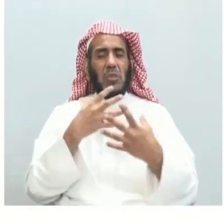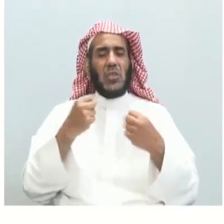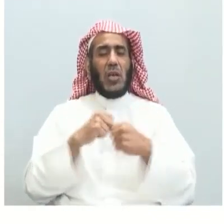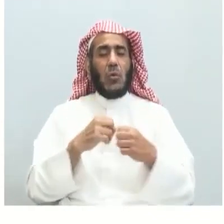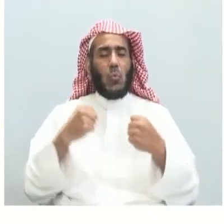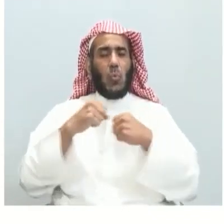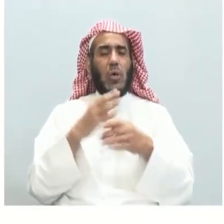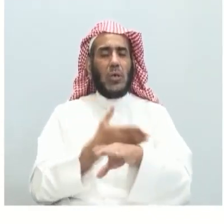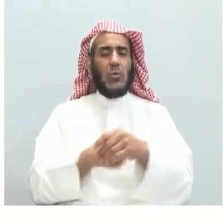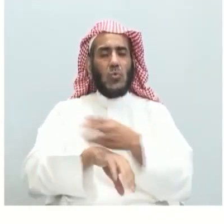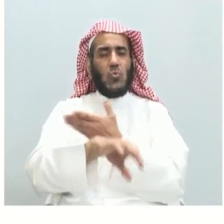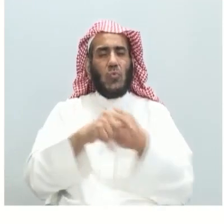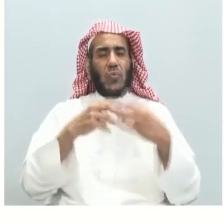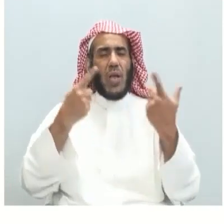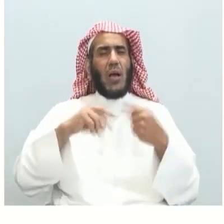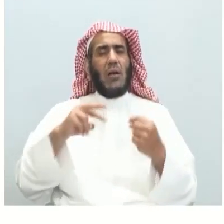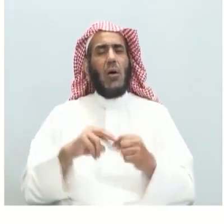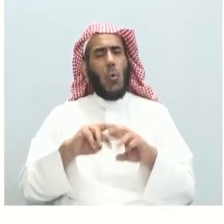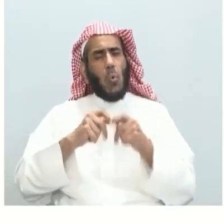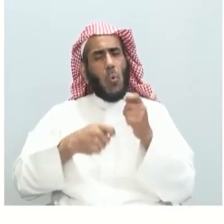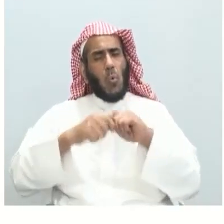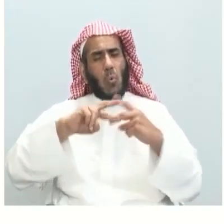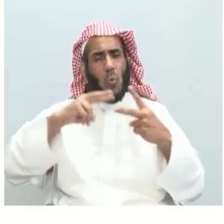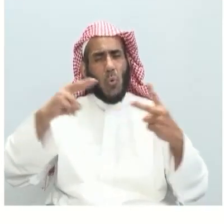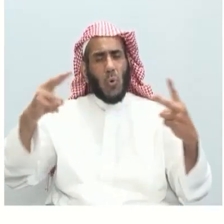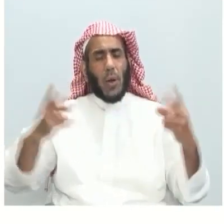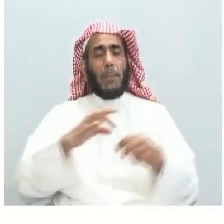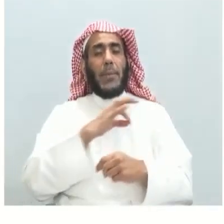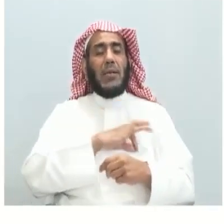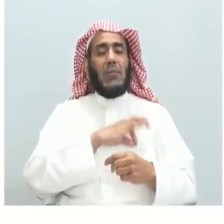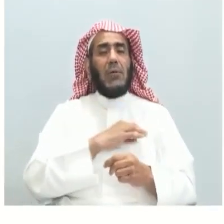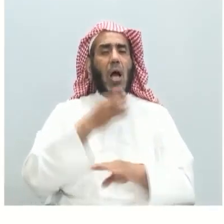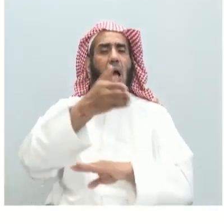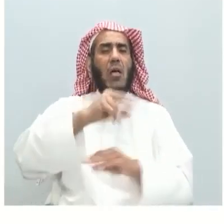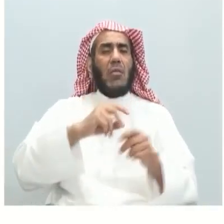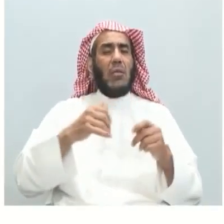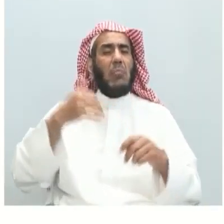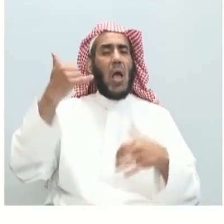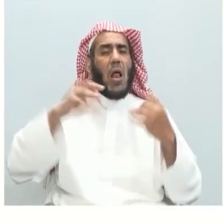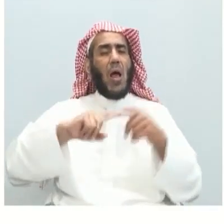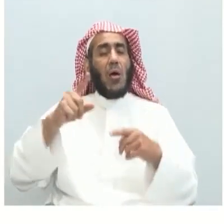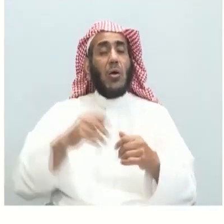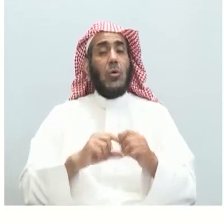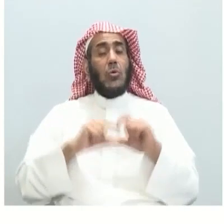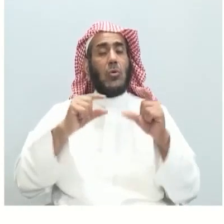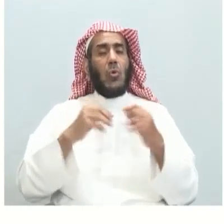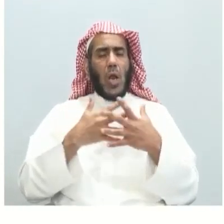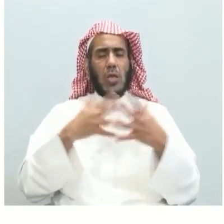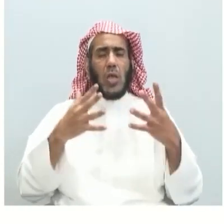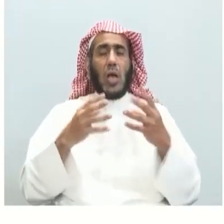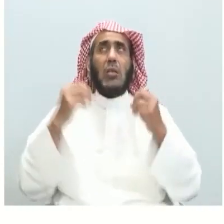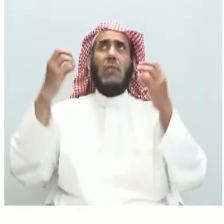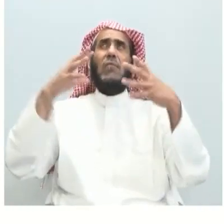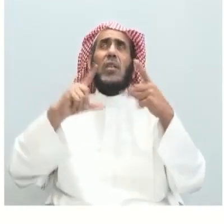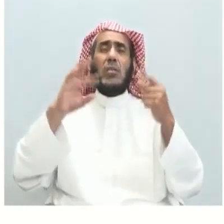وصوفها ووبرها كل هذا وغيره من منافع هذه الانعام وهذا يدل على سعه فضل الله